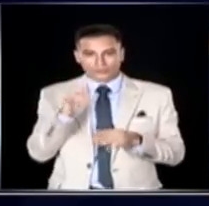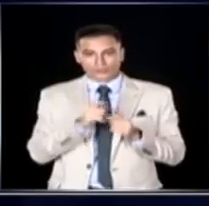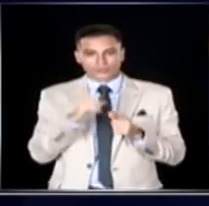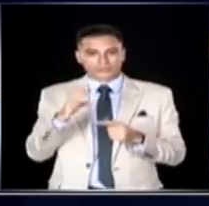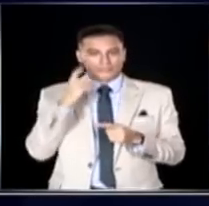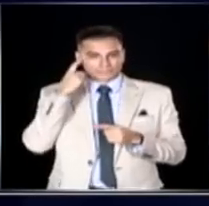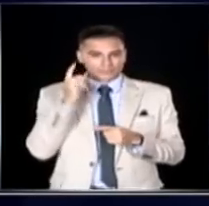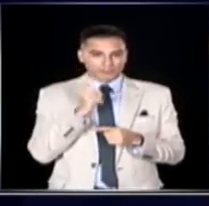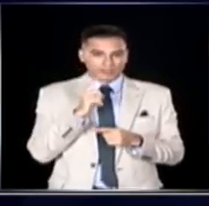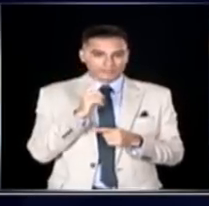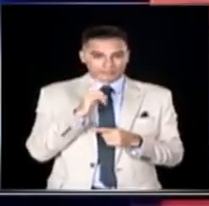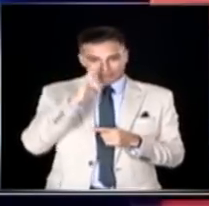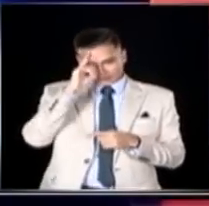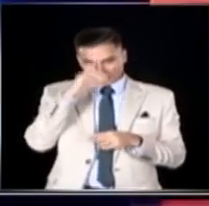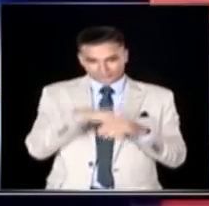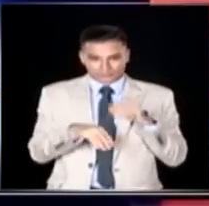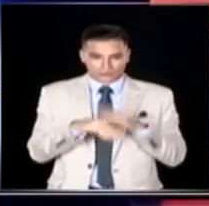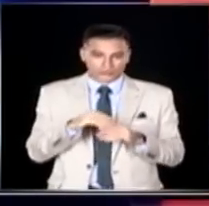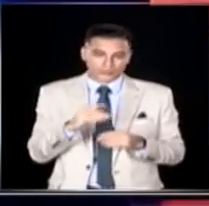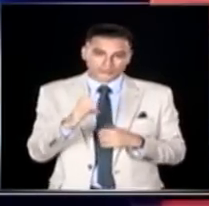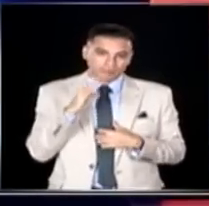بيبان حتى التخمينة مش موجودة.